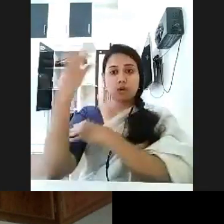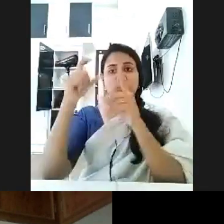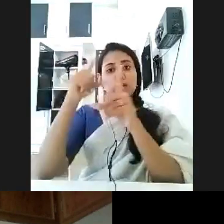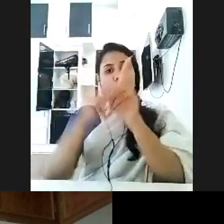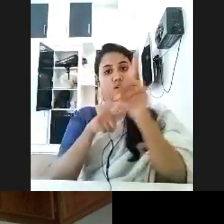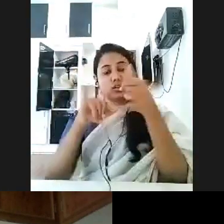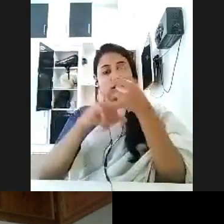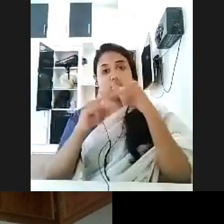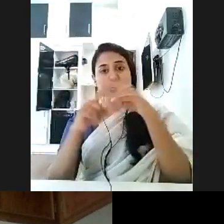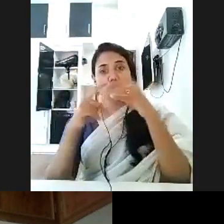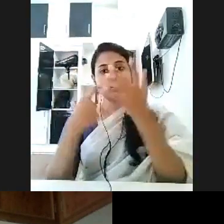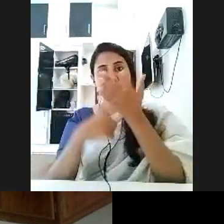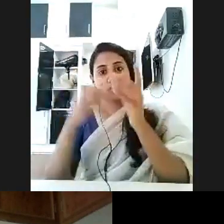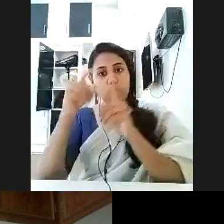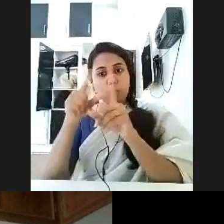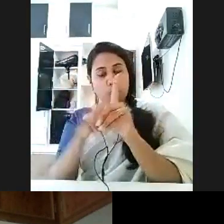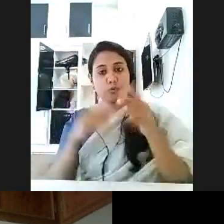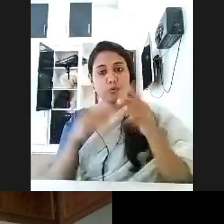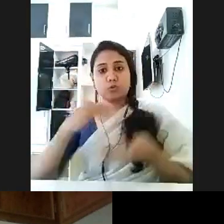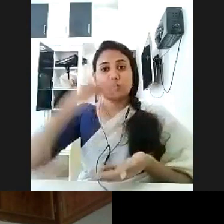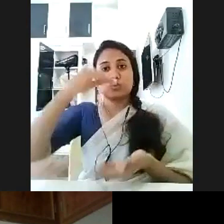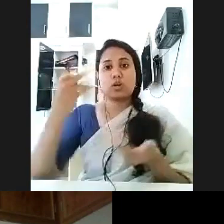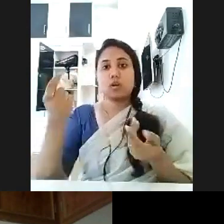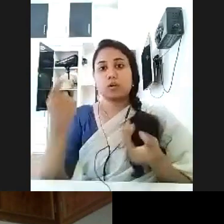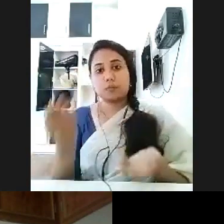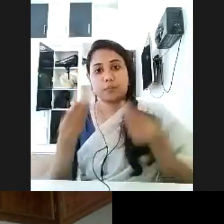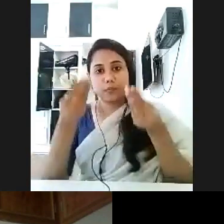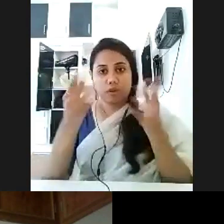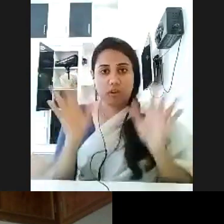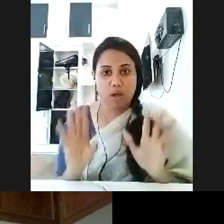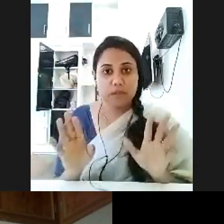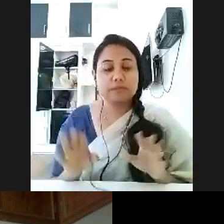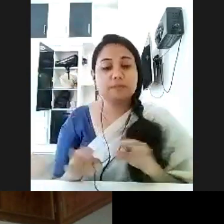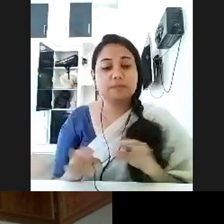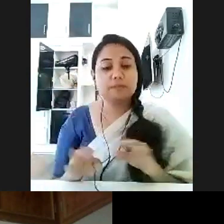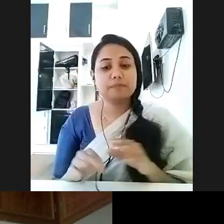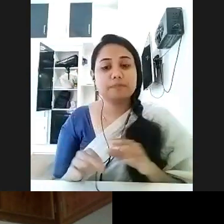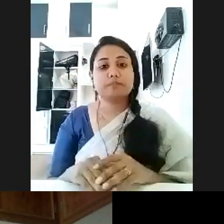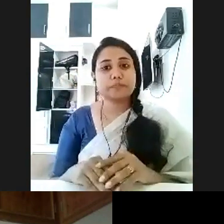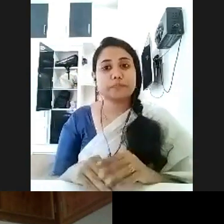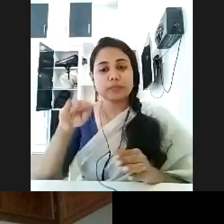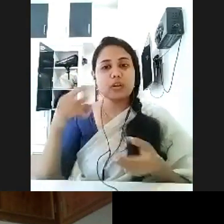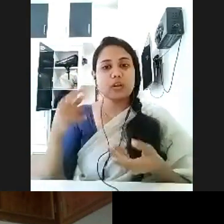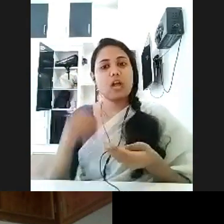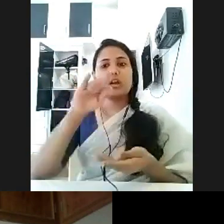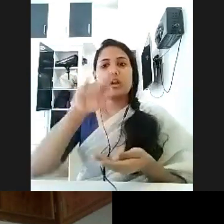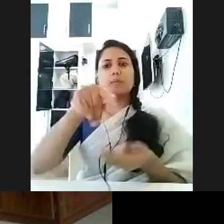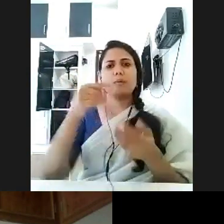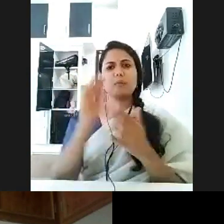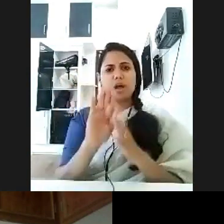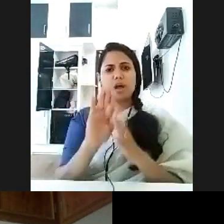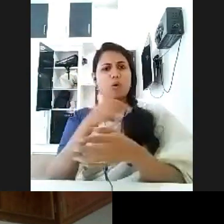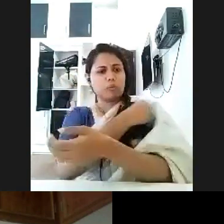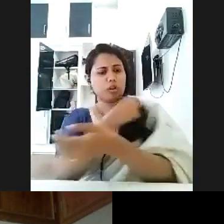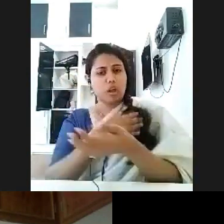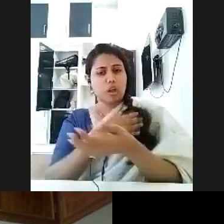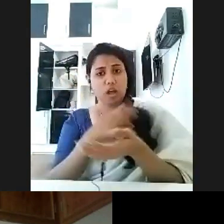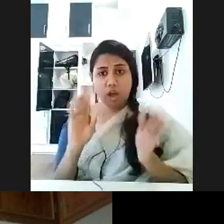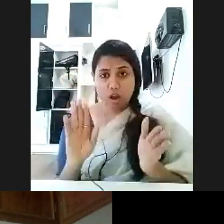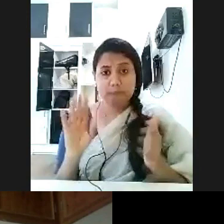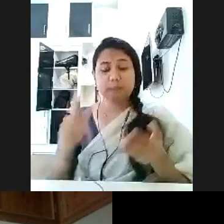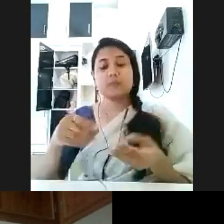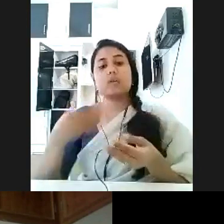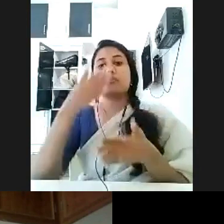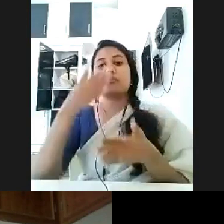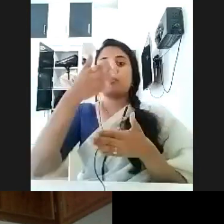അതിനൊരു കോൺടാക്ട് നമ്പർ ഞാൻ നിങ്ങൾക്ക് തരാം. സോ ദാറ്റ് അതിൽ വിളിച്ചാൽ നിങ്ങൾക്ക് ആ ഒരു മസ്കുലർ ക്ലിനിക് ഉള്ള ദിവസം വന്നു കഴിഞ്ഞാൽ അറ്റ്ലീസ്റ്റ് എല്ലാ ഡോക്ടേഴ്സും മൾട്ടി